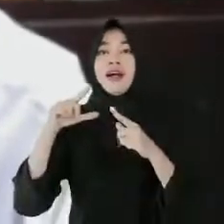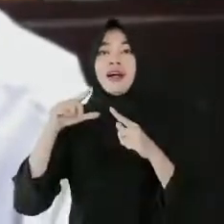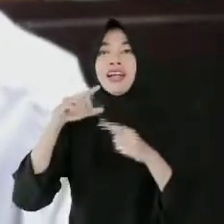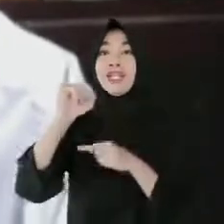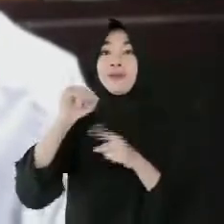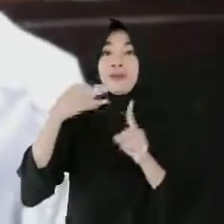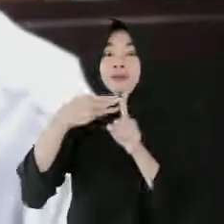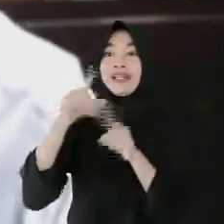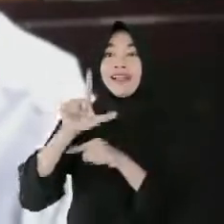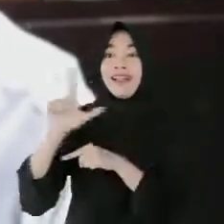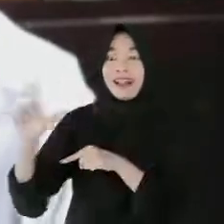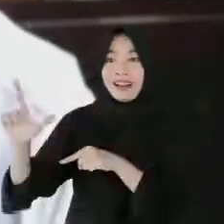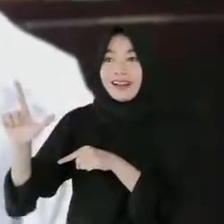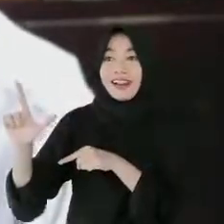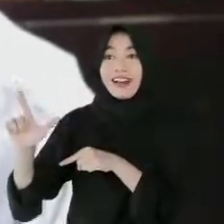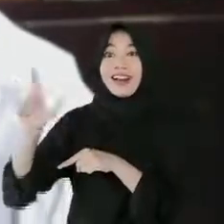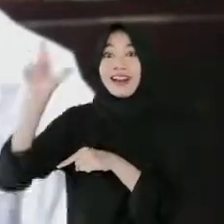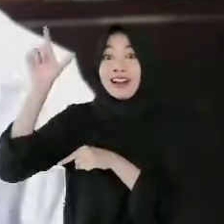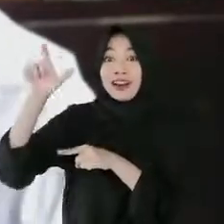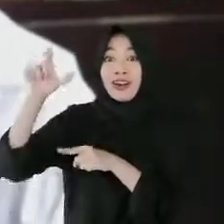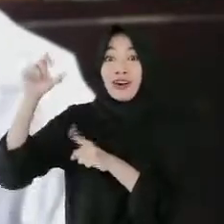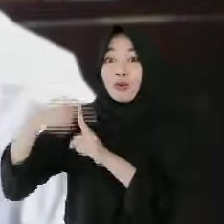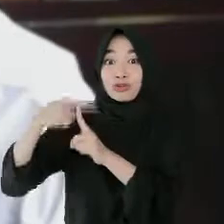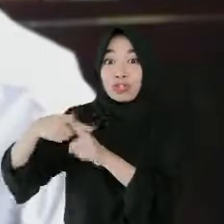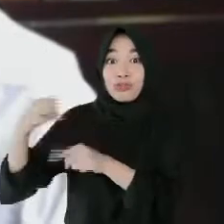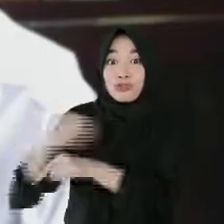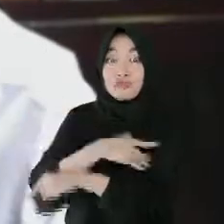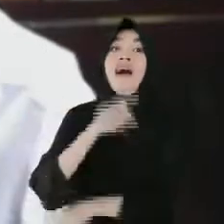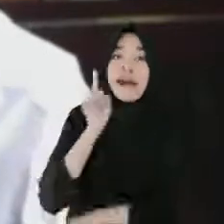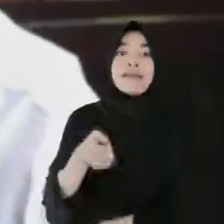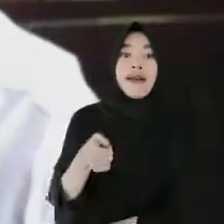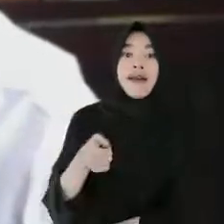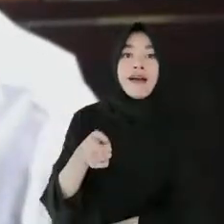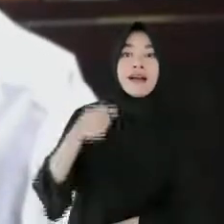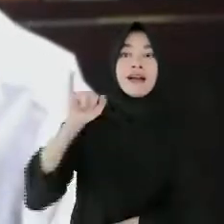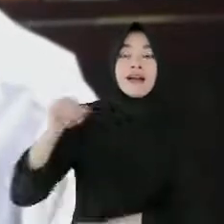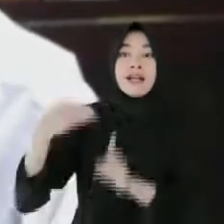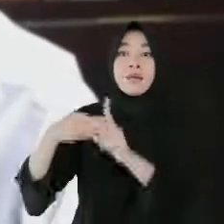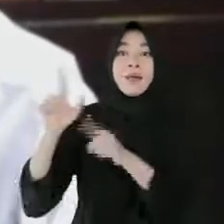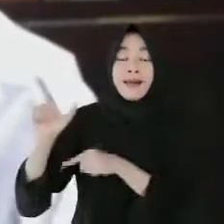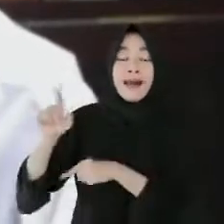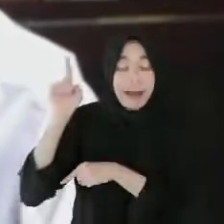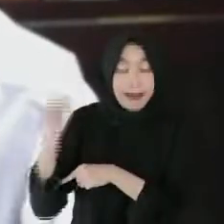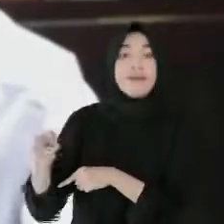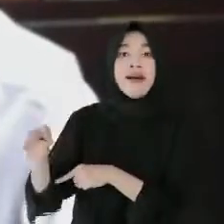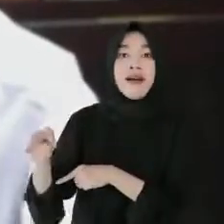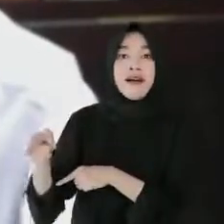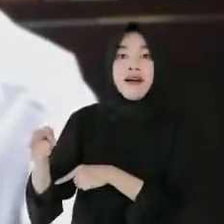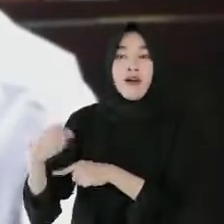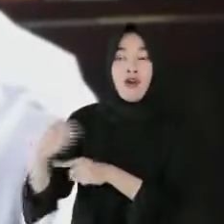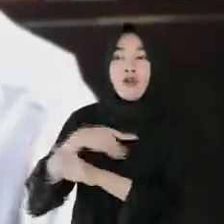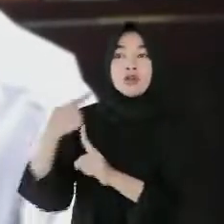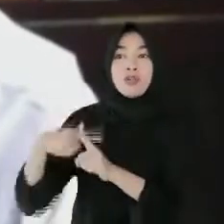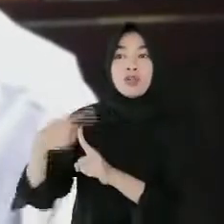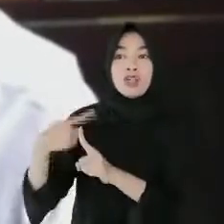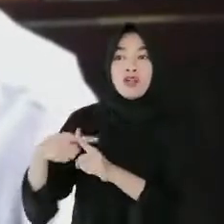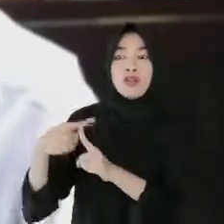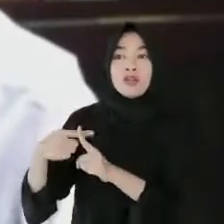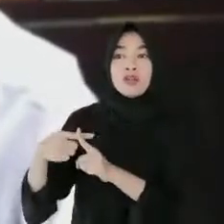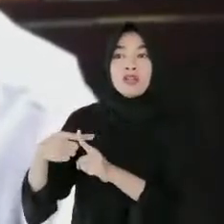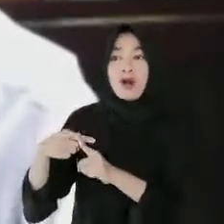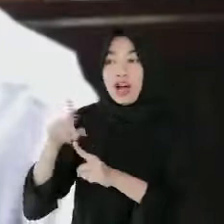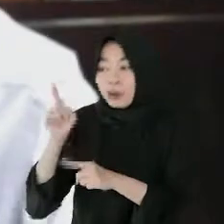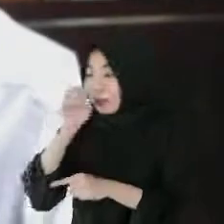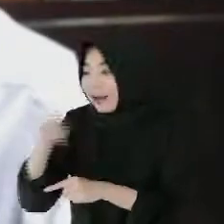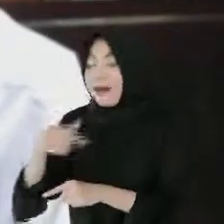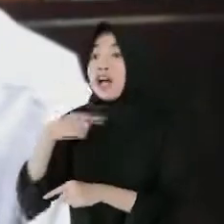itu yang terpapar itu ada Mas Roy Yehezkiel gitu yang paling jujur setiap kali ada yang terpapar sampaikan kepada